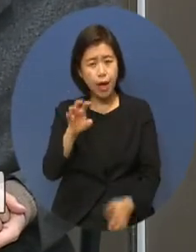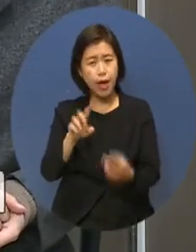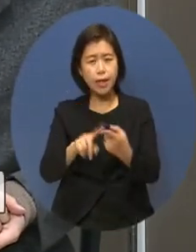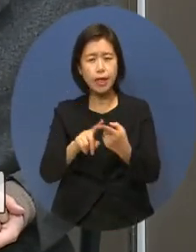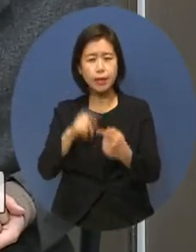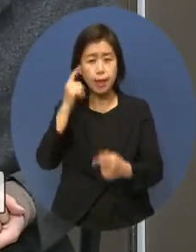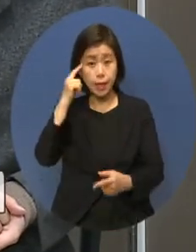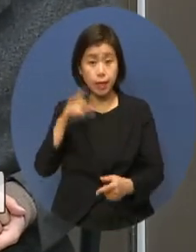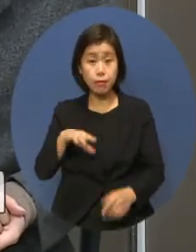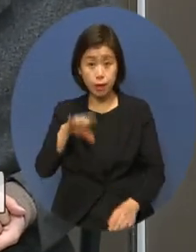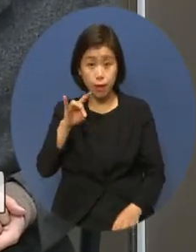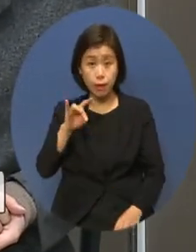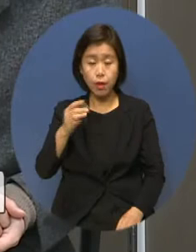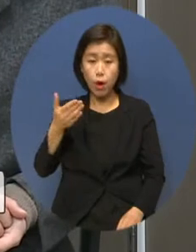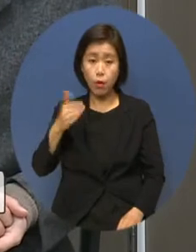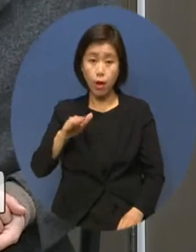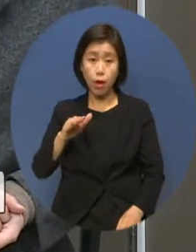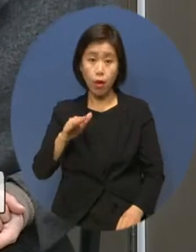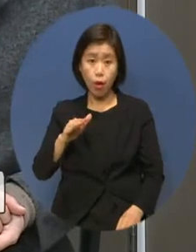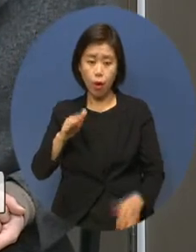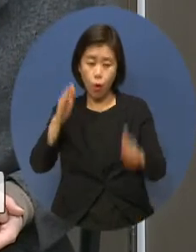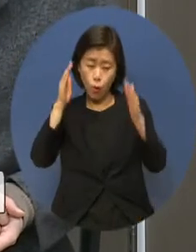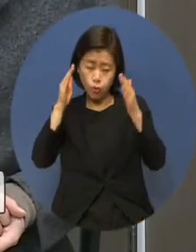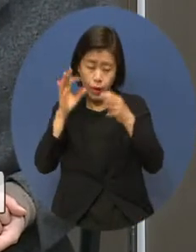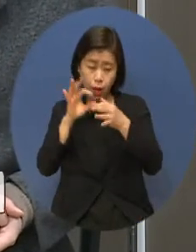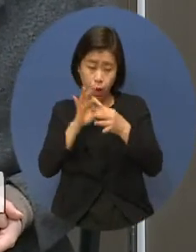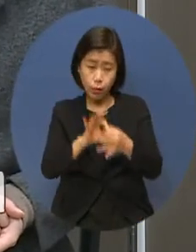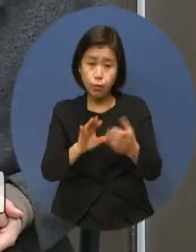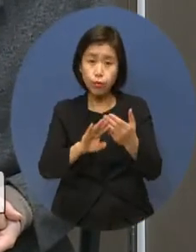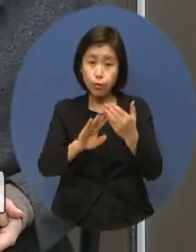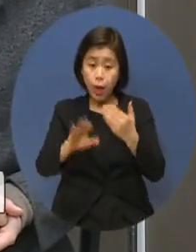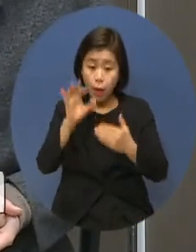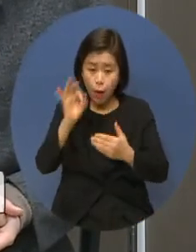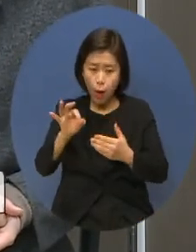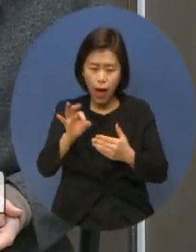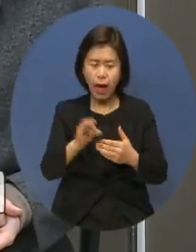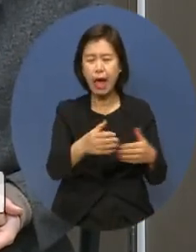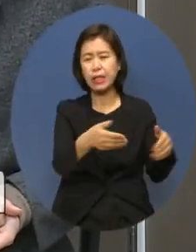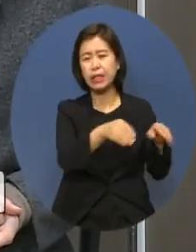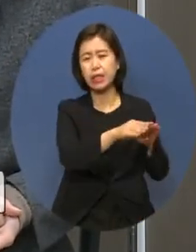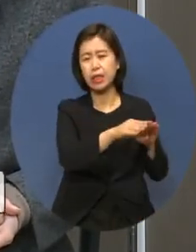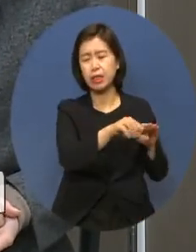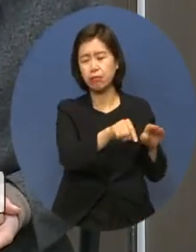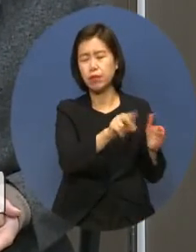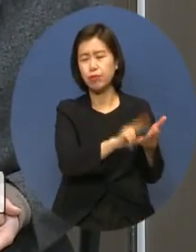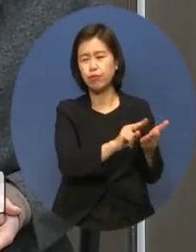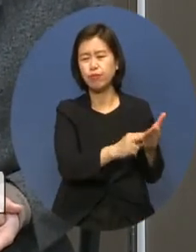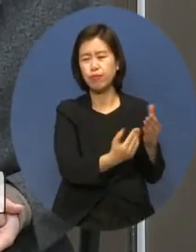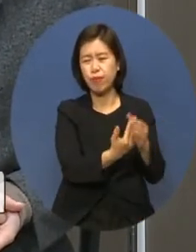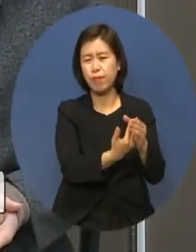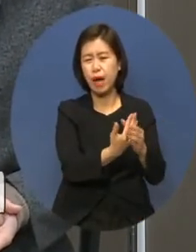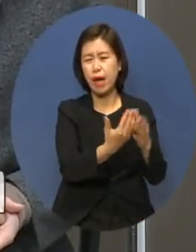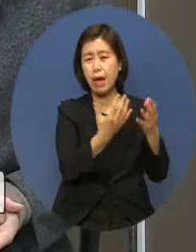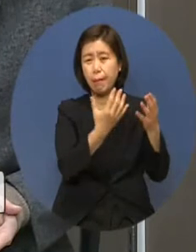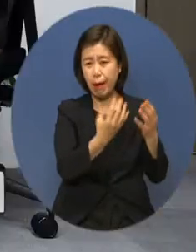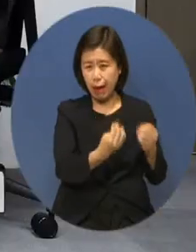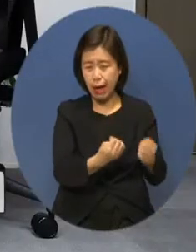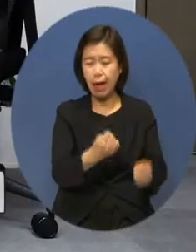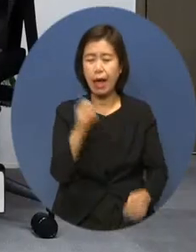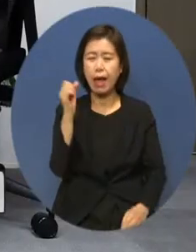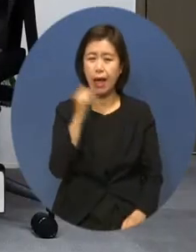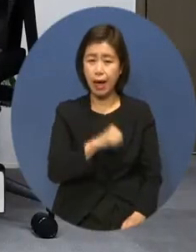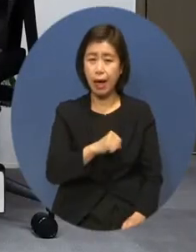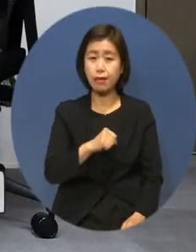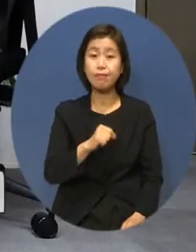알아보니까 아, 이 안에서도 여러 가지 문제들이 있구나 하고 좀 알게 됐었던 경험이 저도 있어서